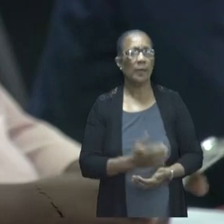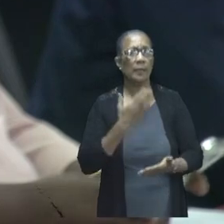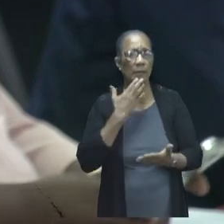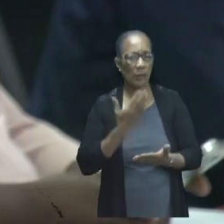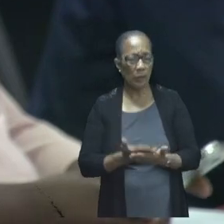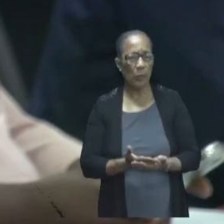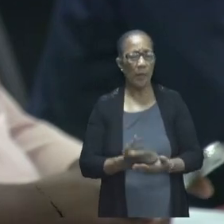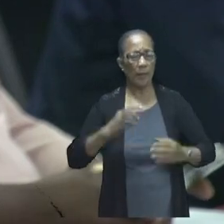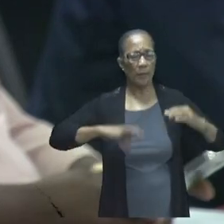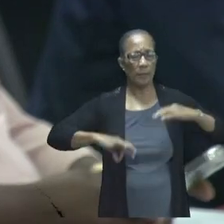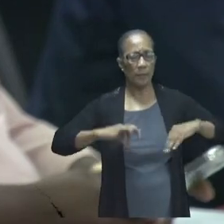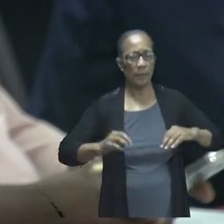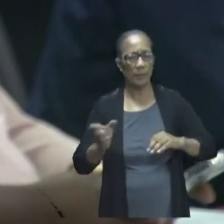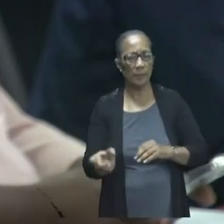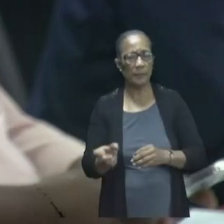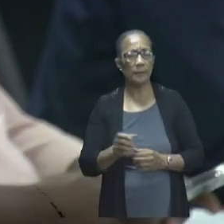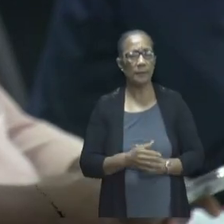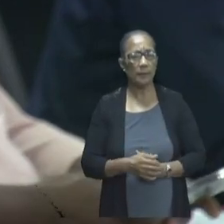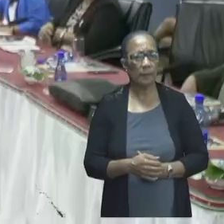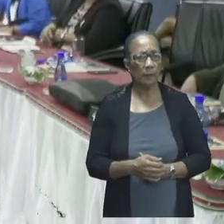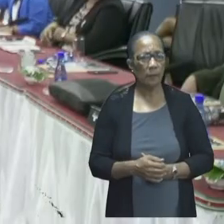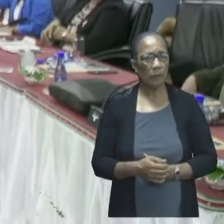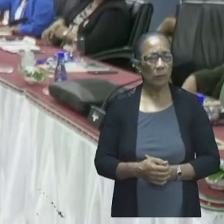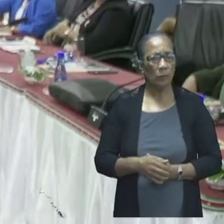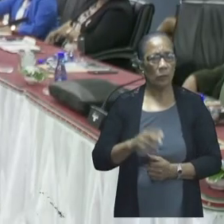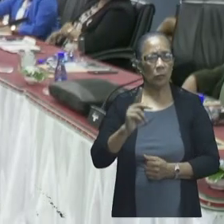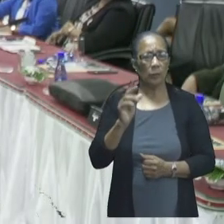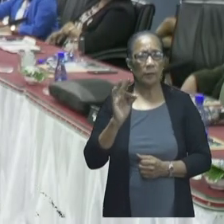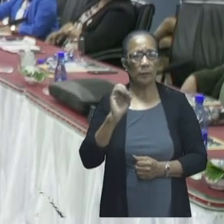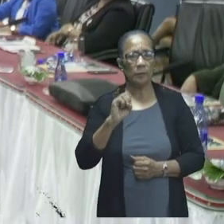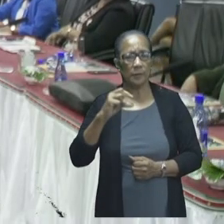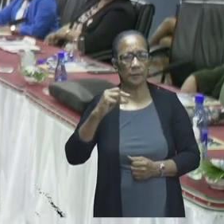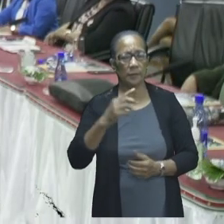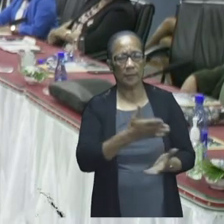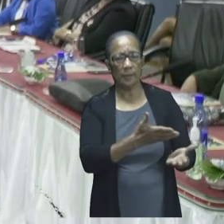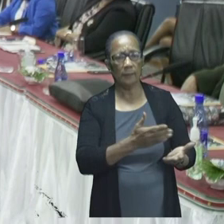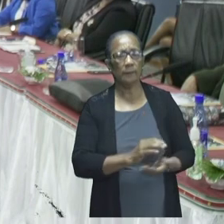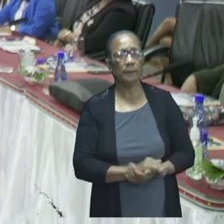mag ik minister conditie vraag om in te komen